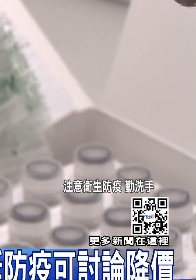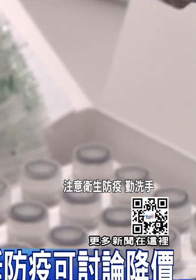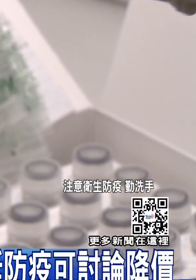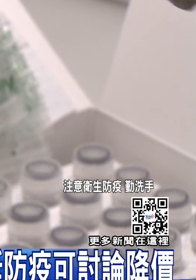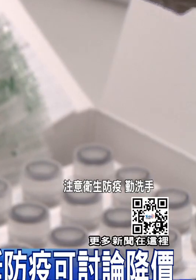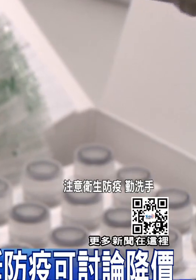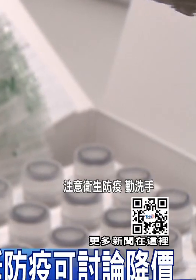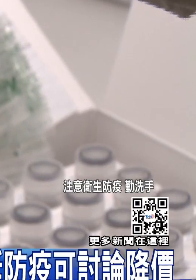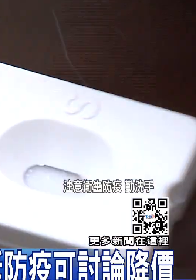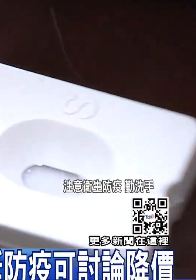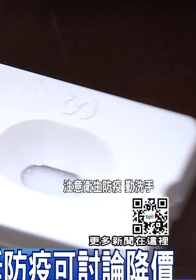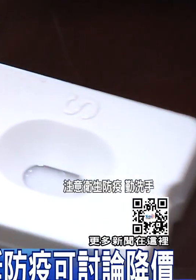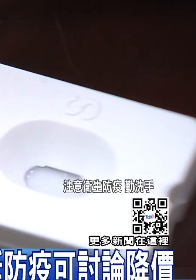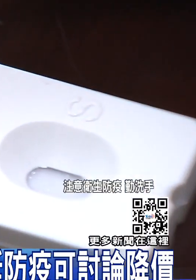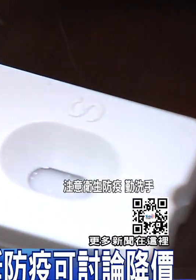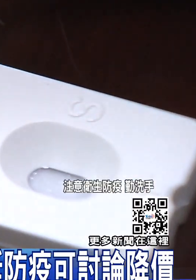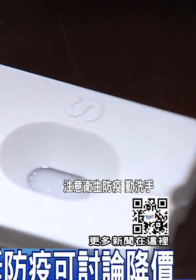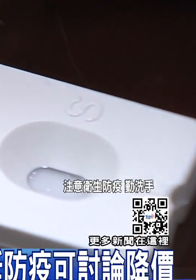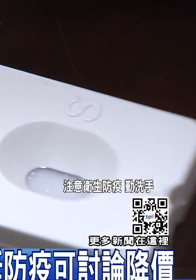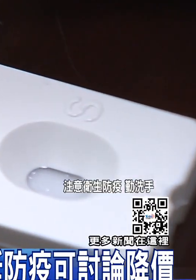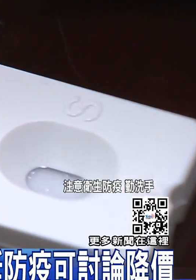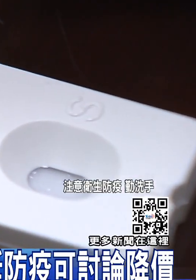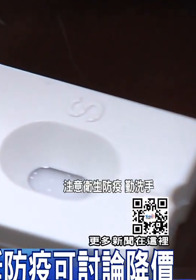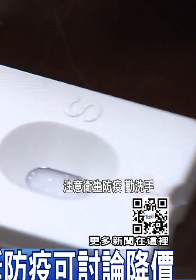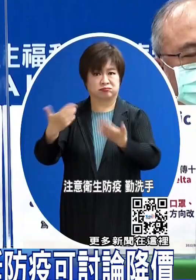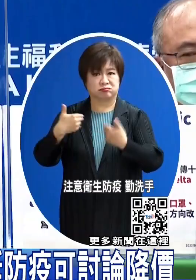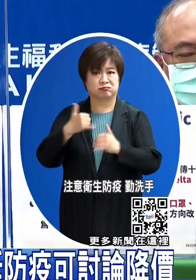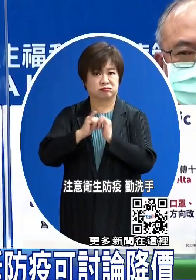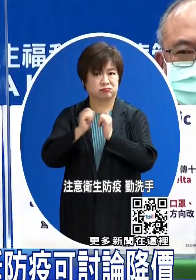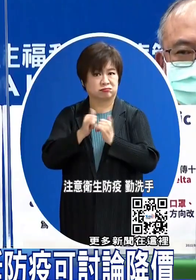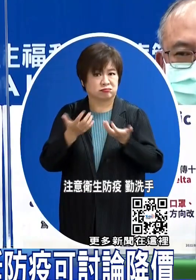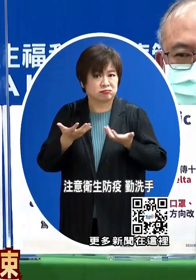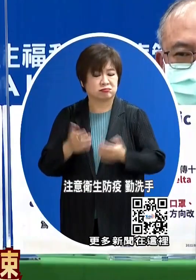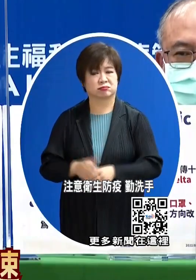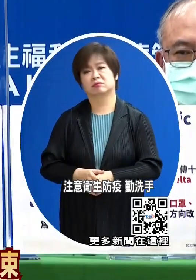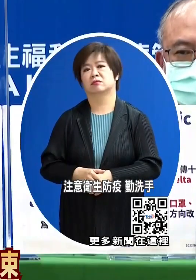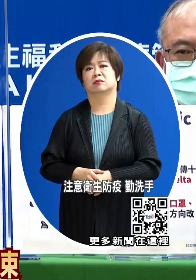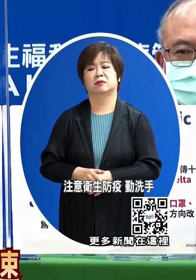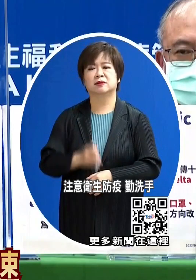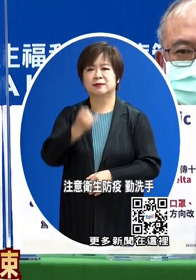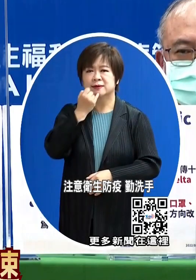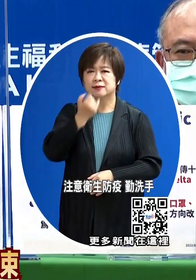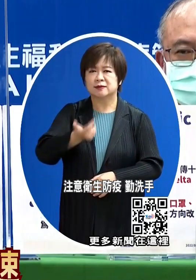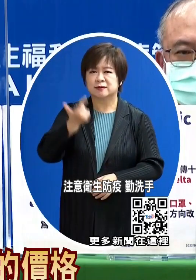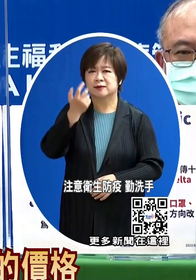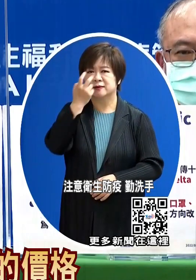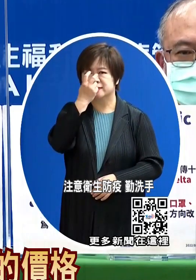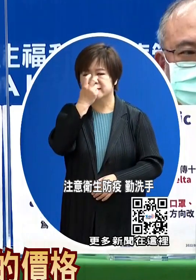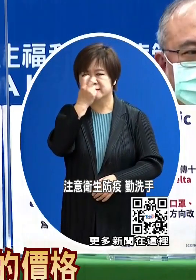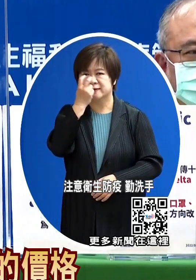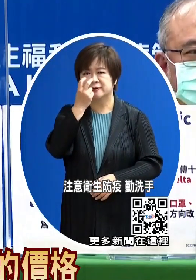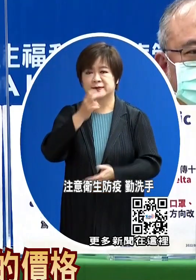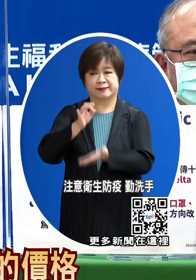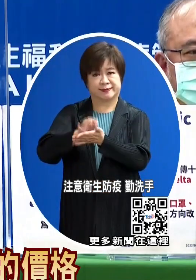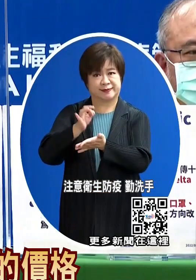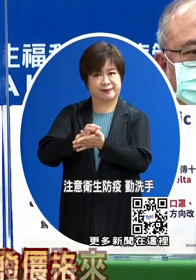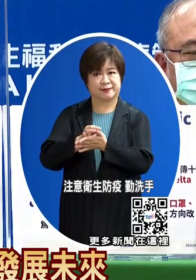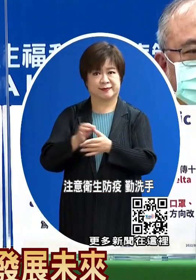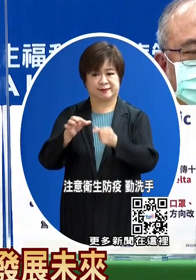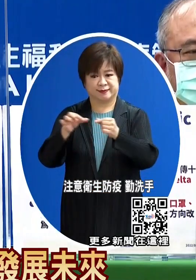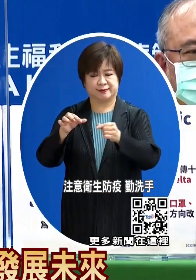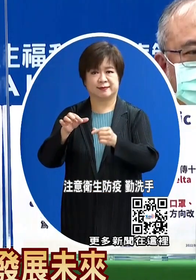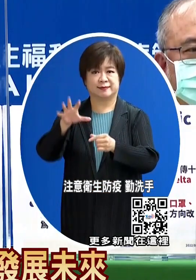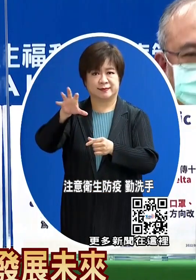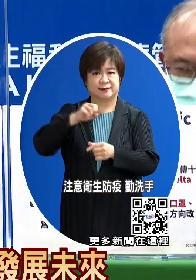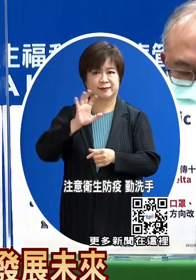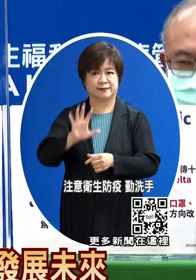值28以下，能跟 PCR 差不多，真正协助防疫。 让大家能够快速而且比较相对便宜的价格取得